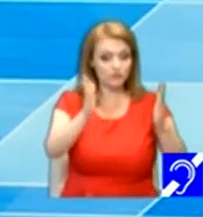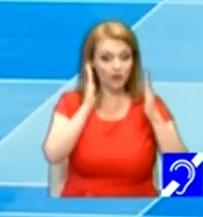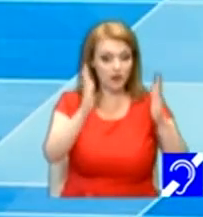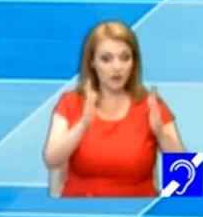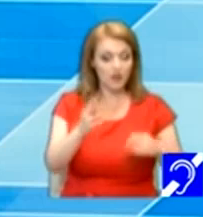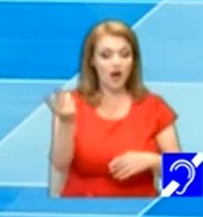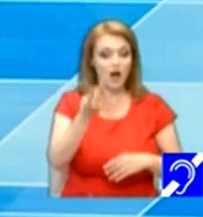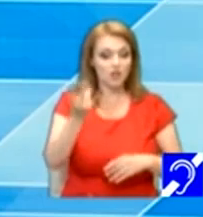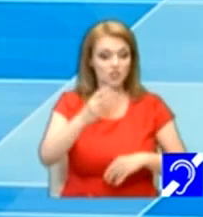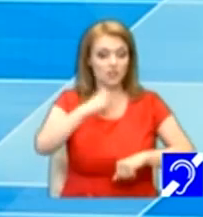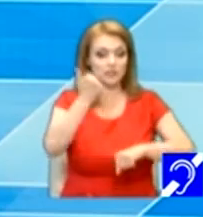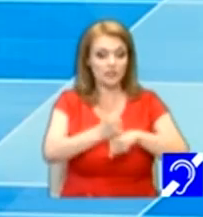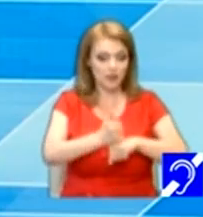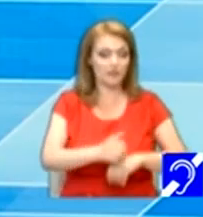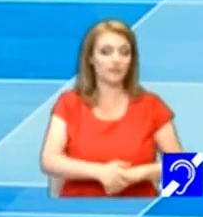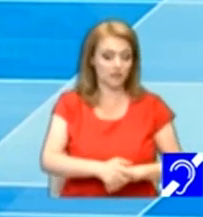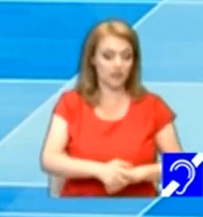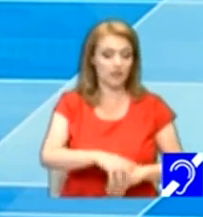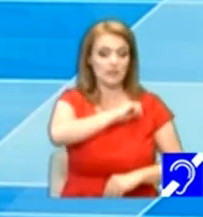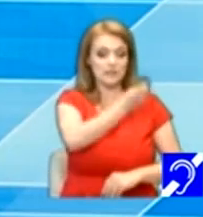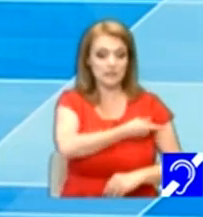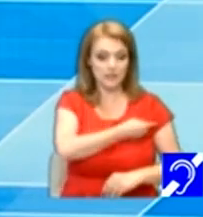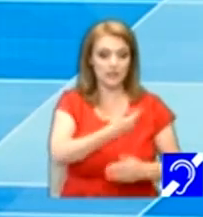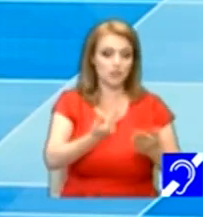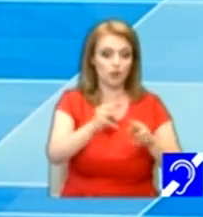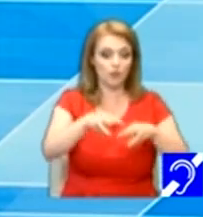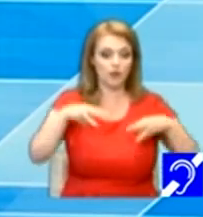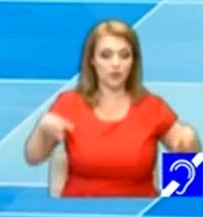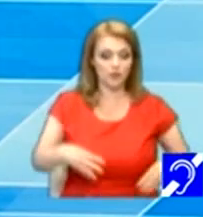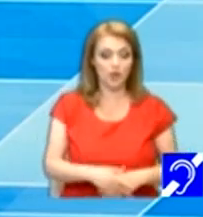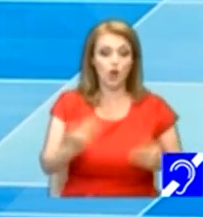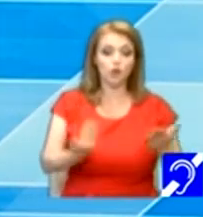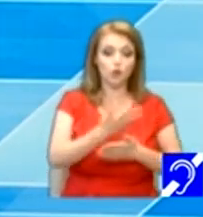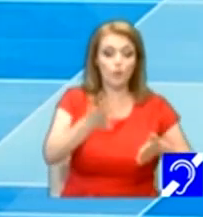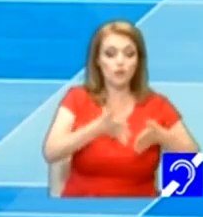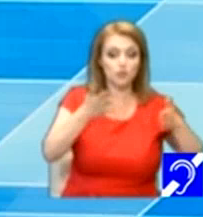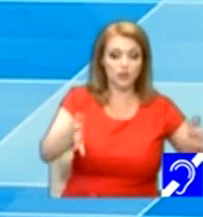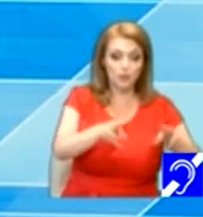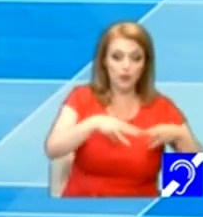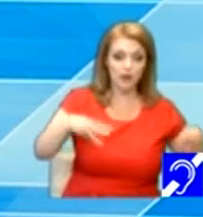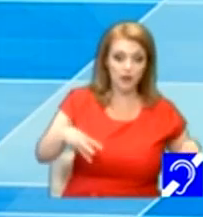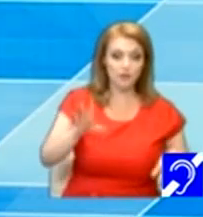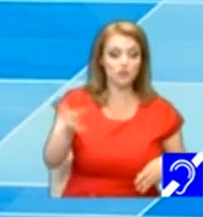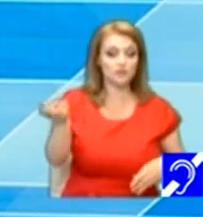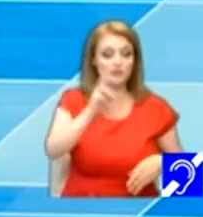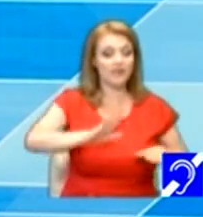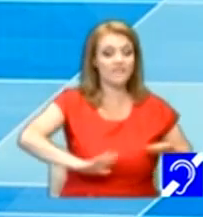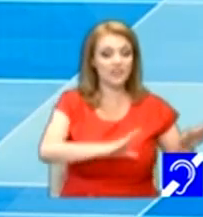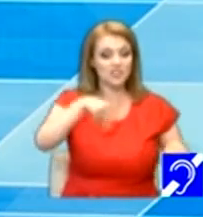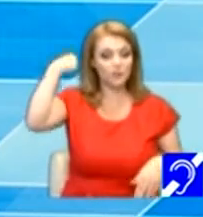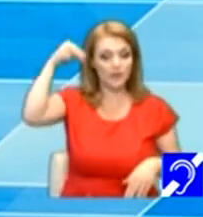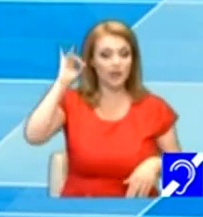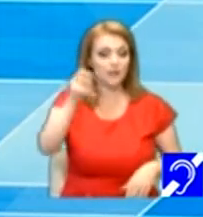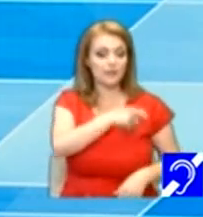două forțe principale din viitorul Parlament. Noua majoritate parlamentară, care va fi reprezentată aici de vicepreședintele